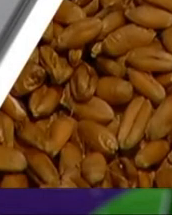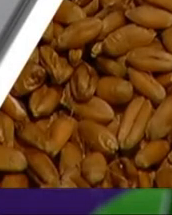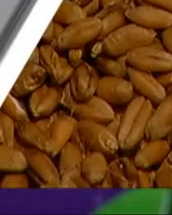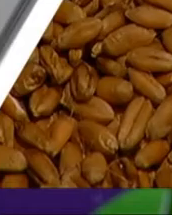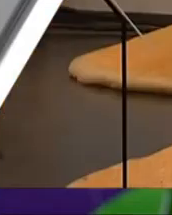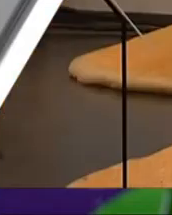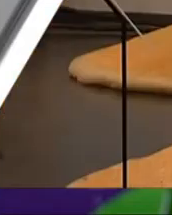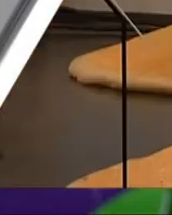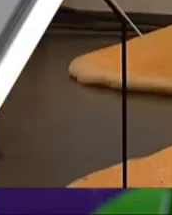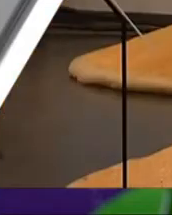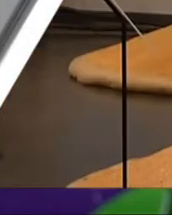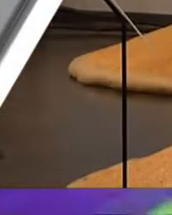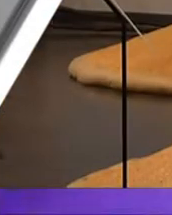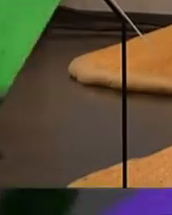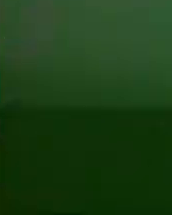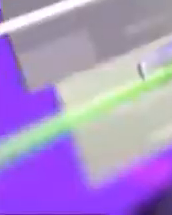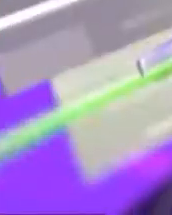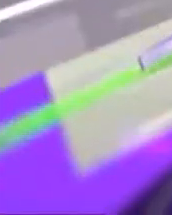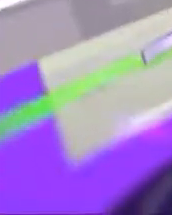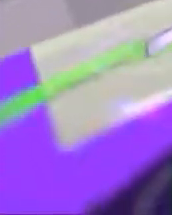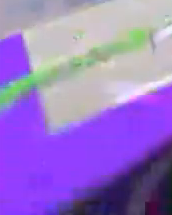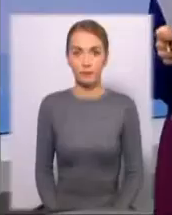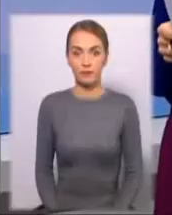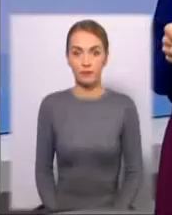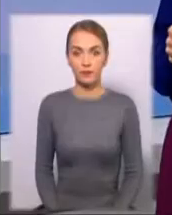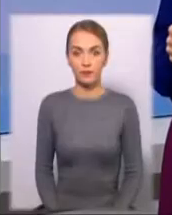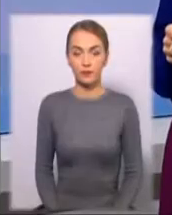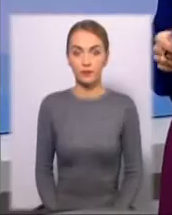до 83-х роковин Голодомору.